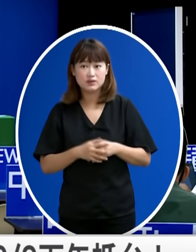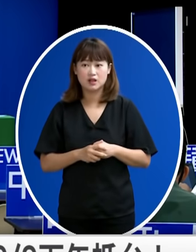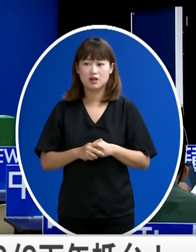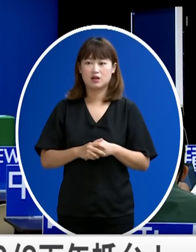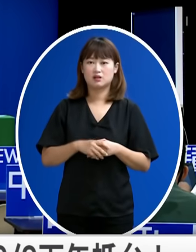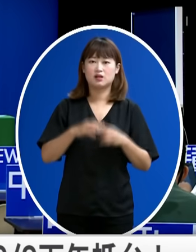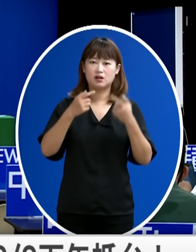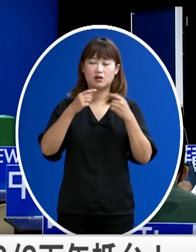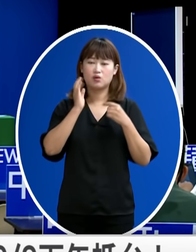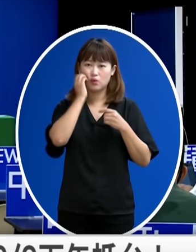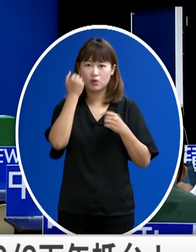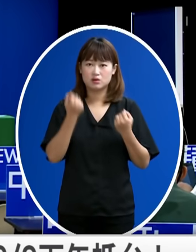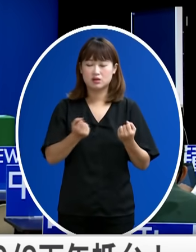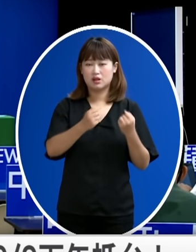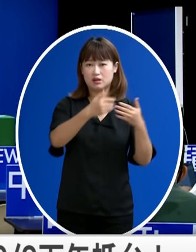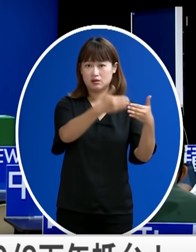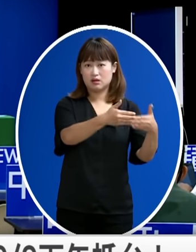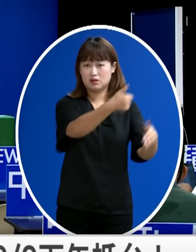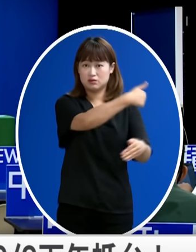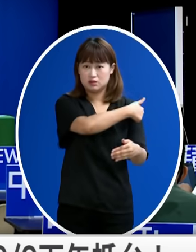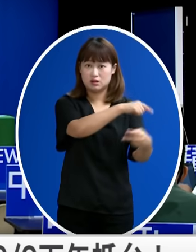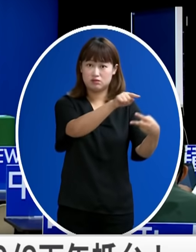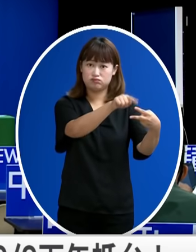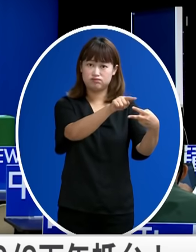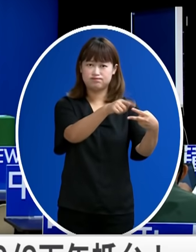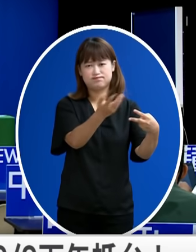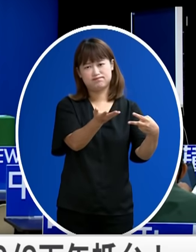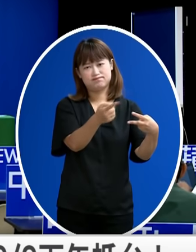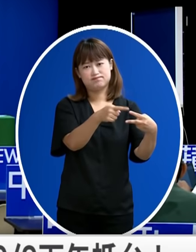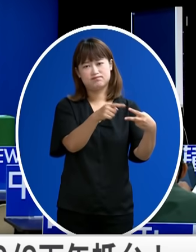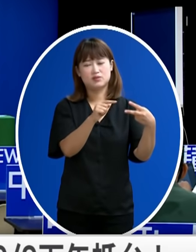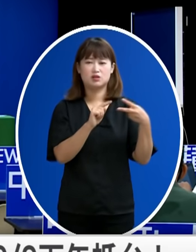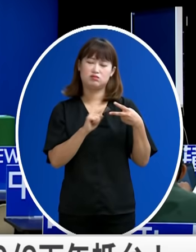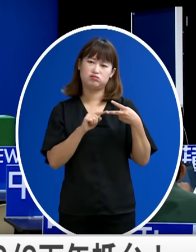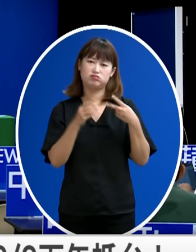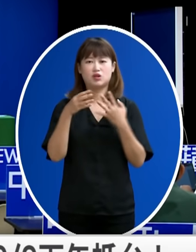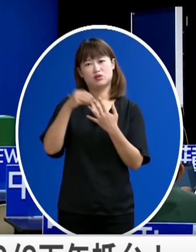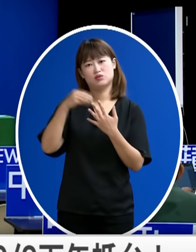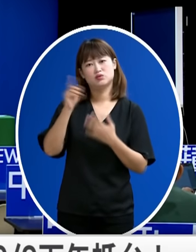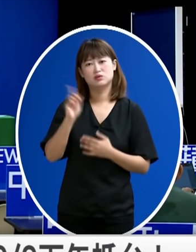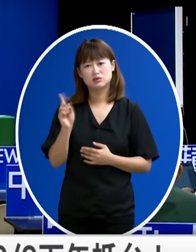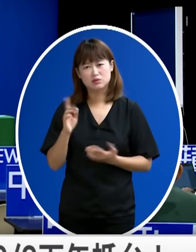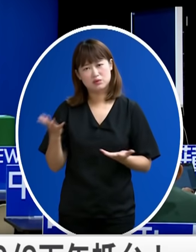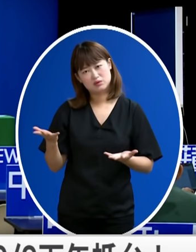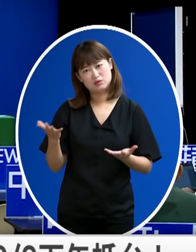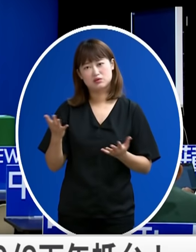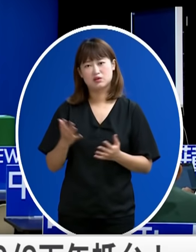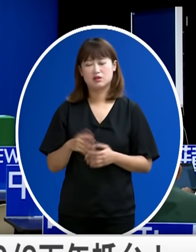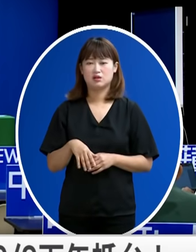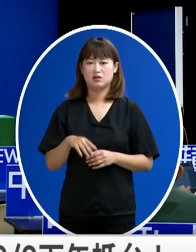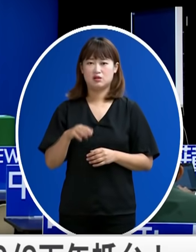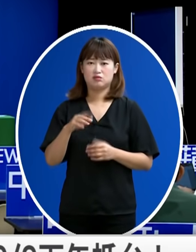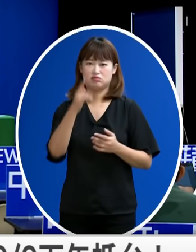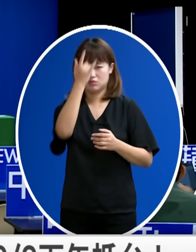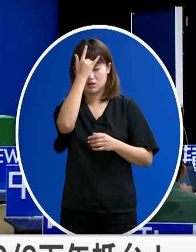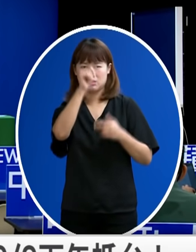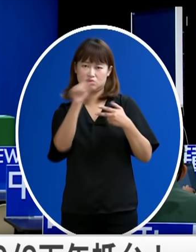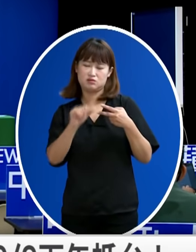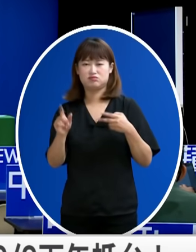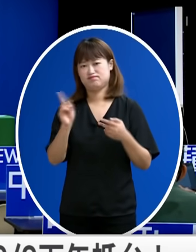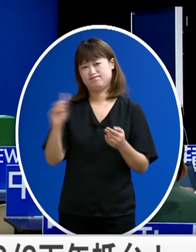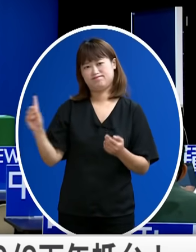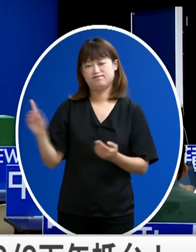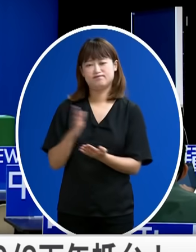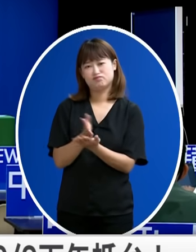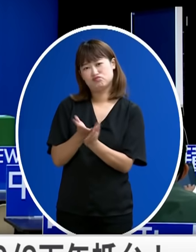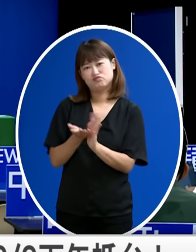药这种灭活疫苗的话，那他们第二剂应该要如何选择比较好？是要打腺病毒载体啊、mRNA 还是蛋白质次单